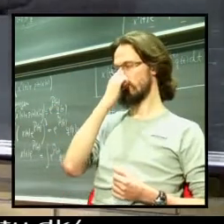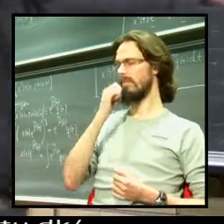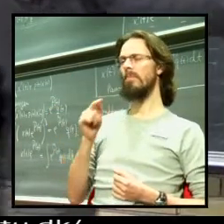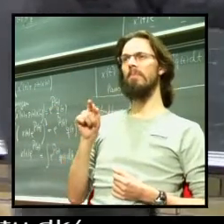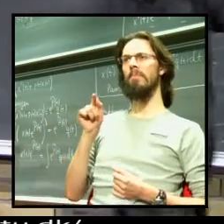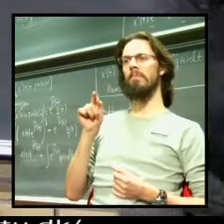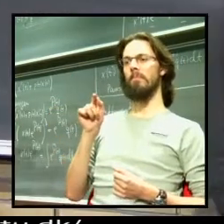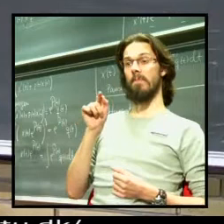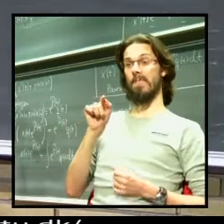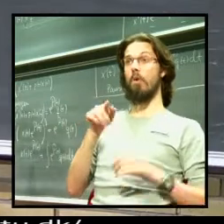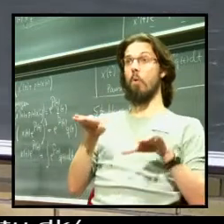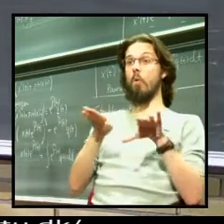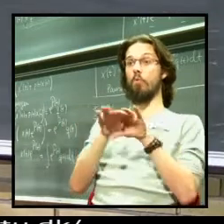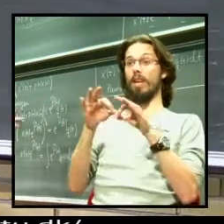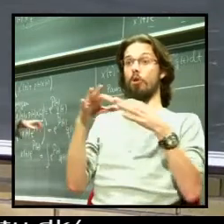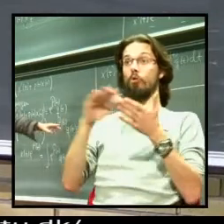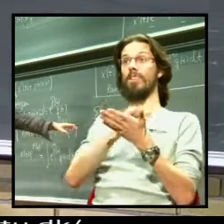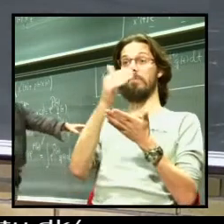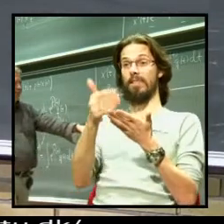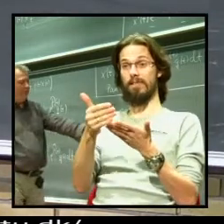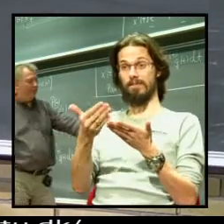Den homogene løsningsmængde,